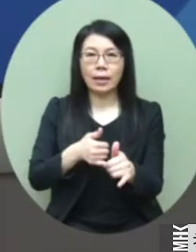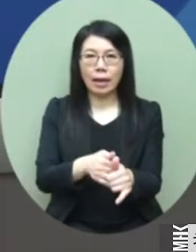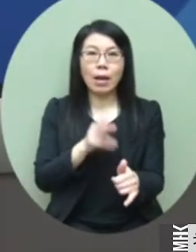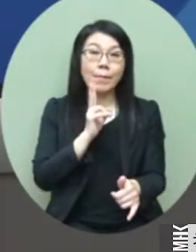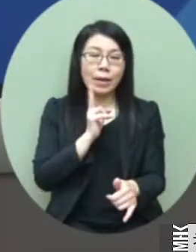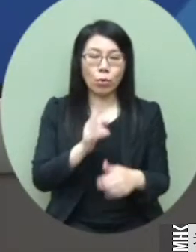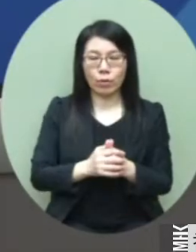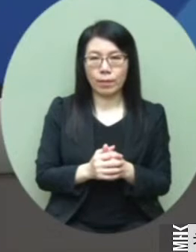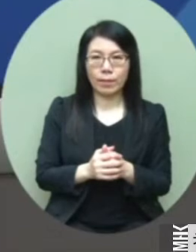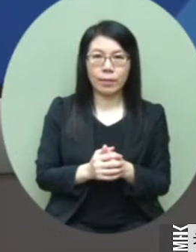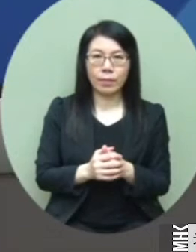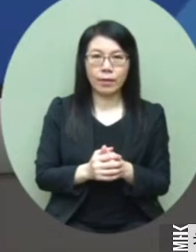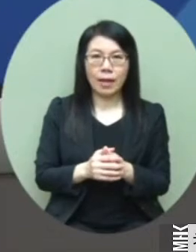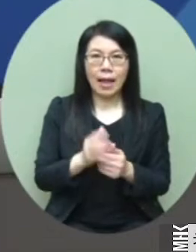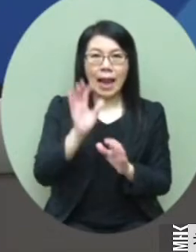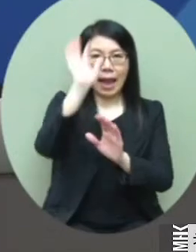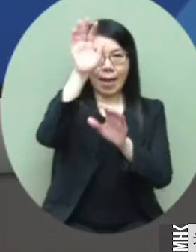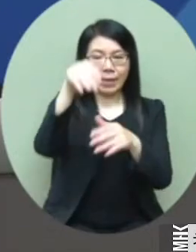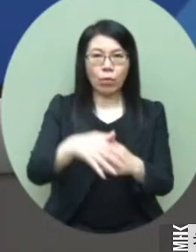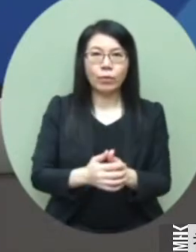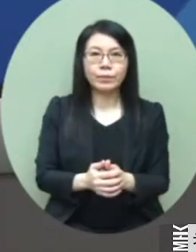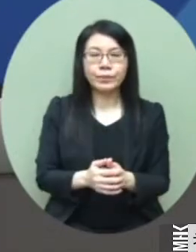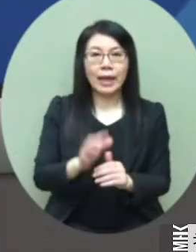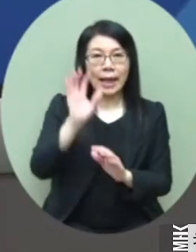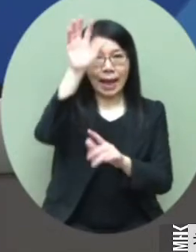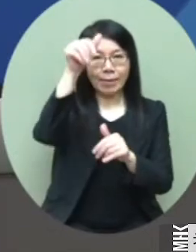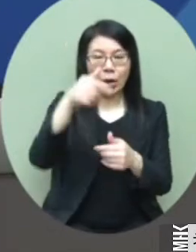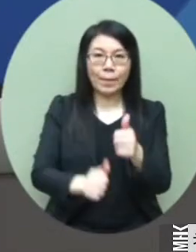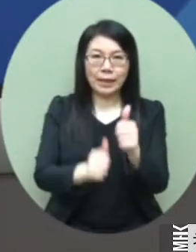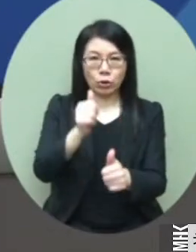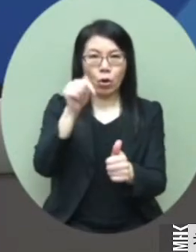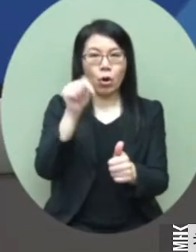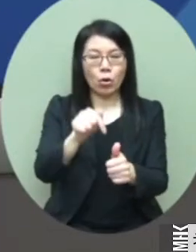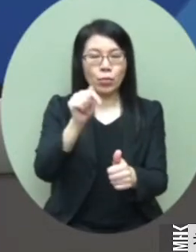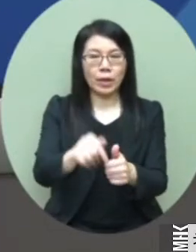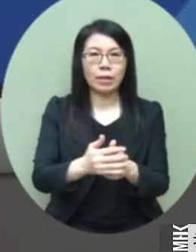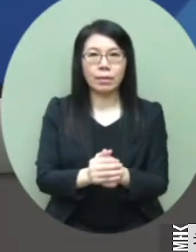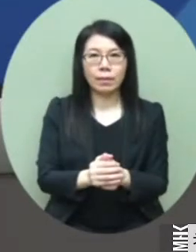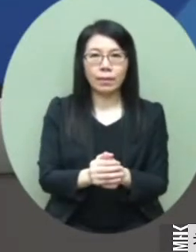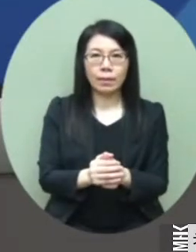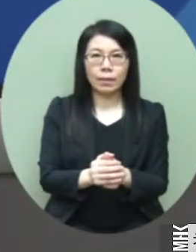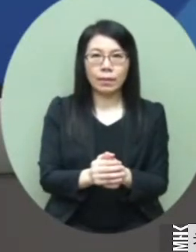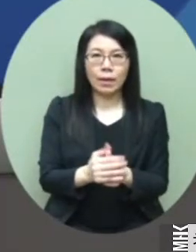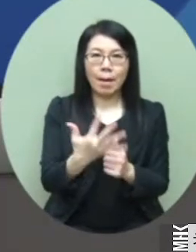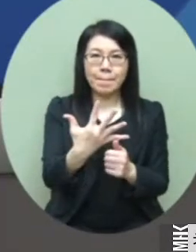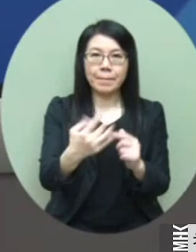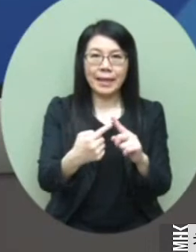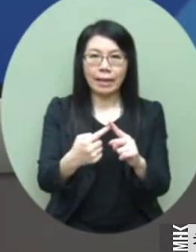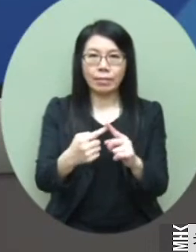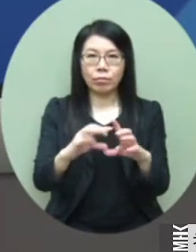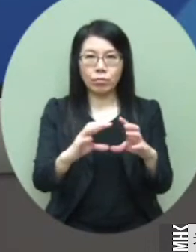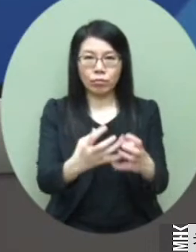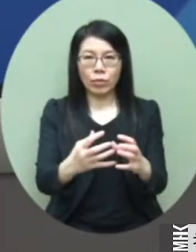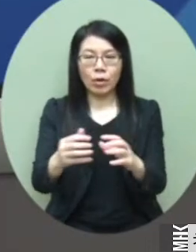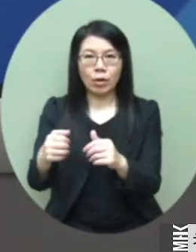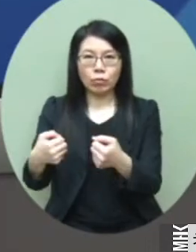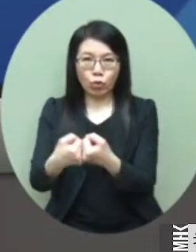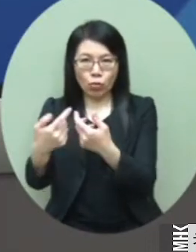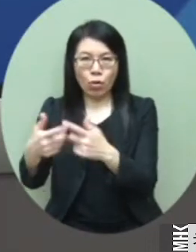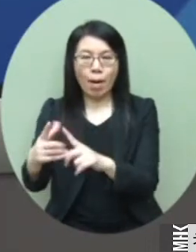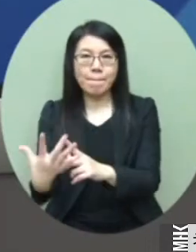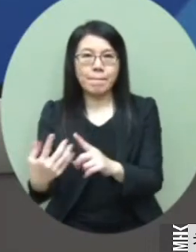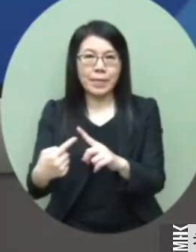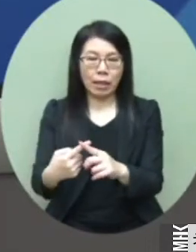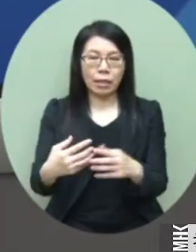個例，譬如話係打籃球，咁喺籃球比賽咧可以係5個人對5個人，同埋咧